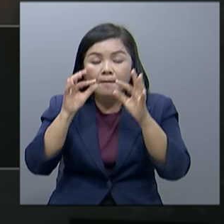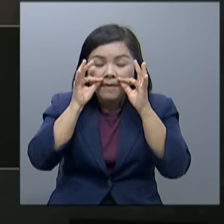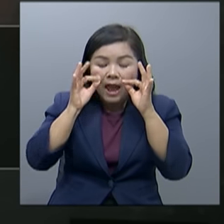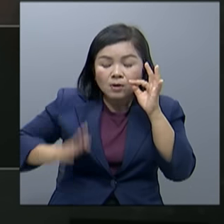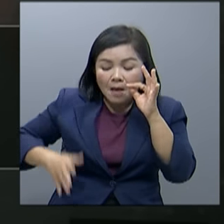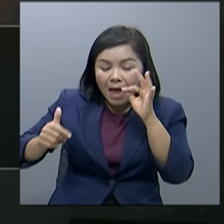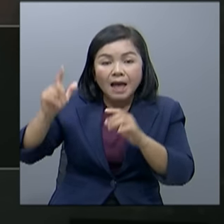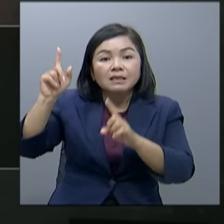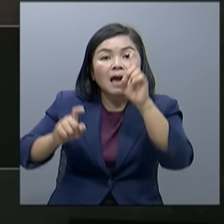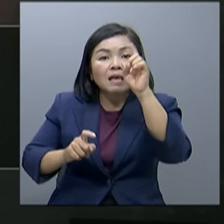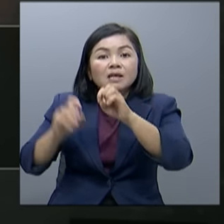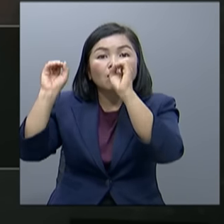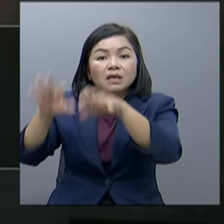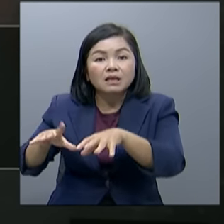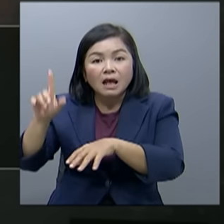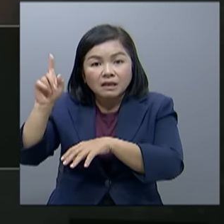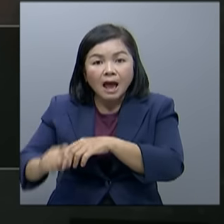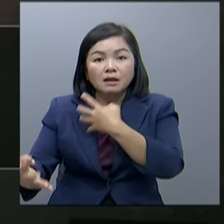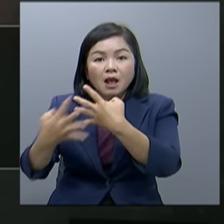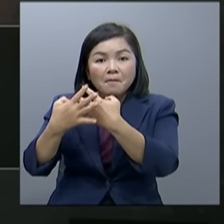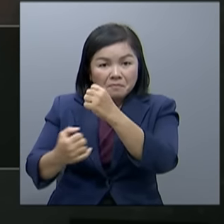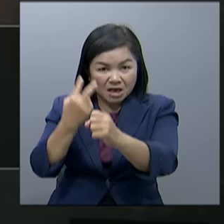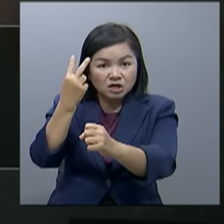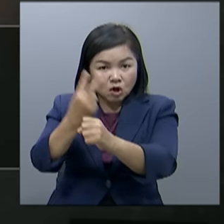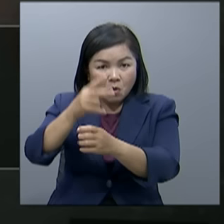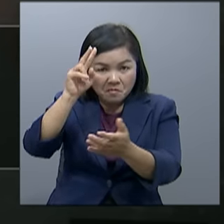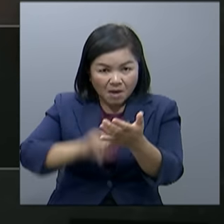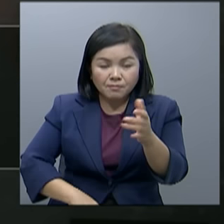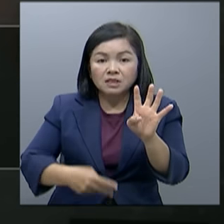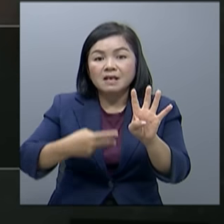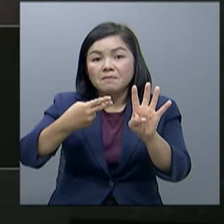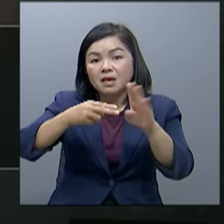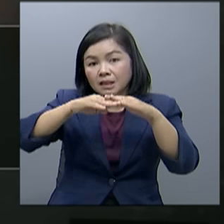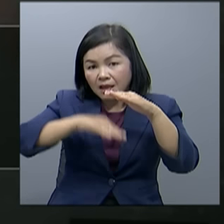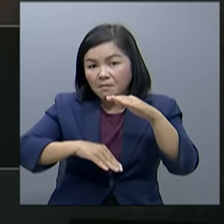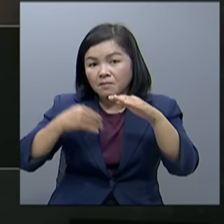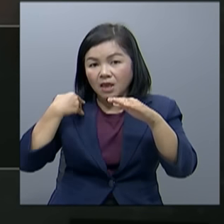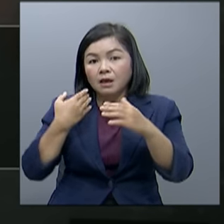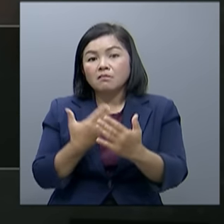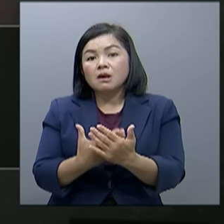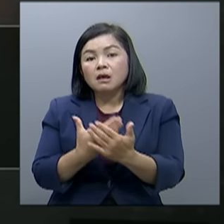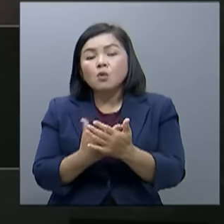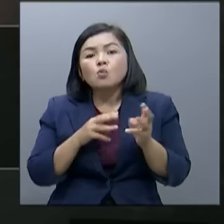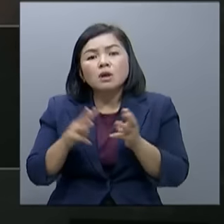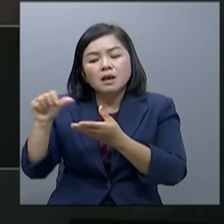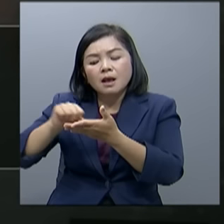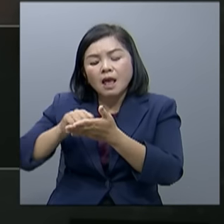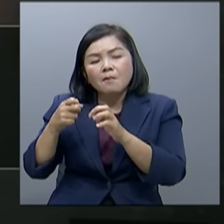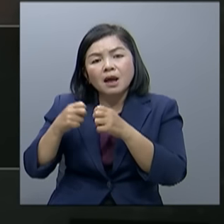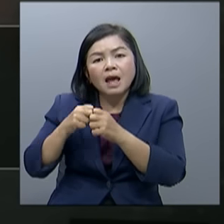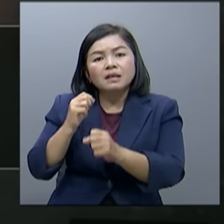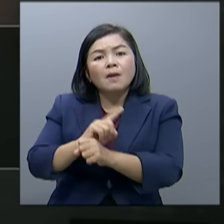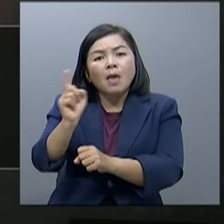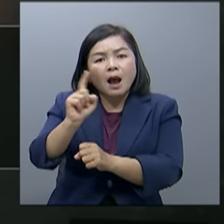ตายในที่ที่เอาไปทิ้งจะโดนจำคุก 2ปีปรับไม่เกิน 40,000บาททางออกของเรื่องนี้ถ้าเจ้าของไม่เลี้ยง